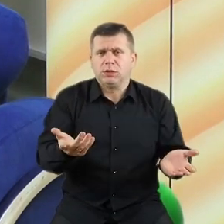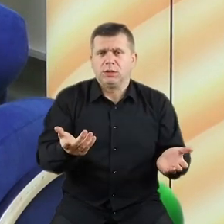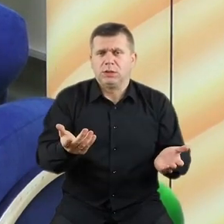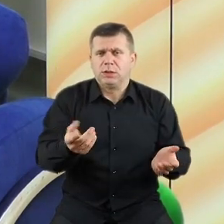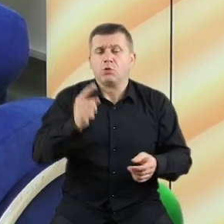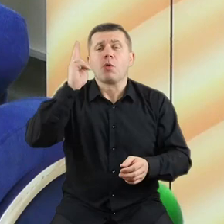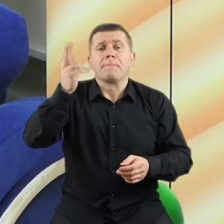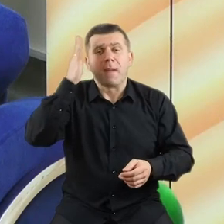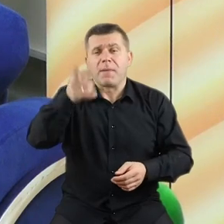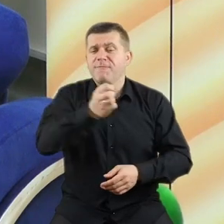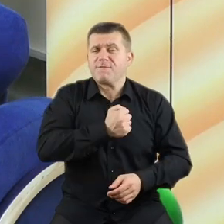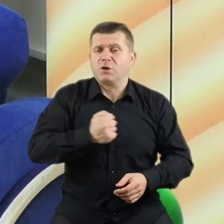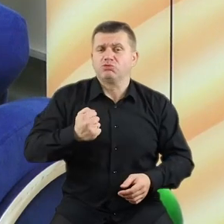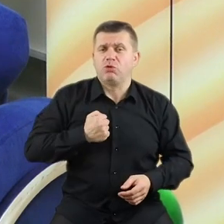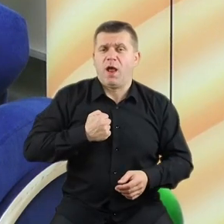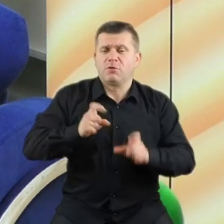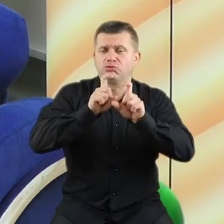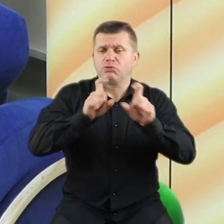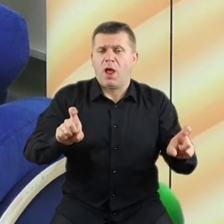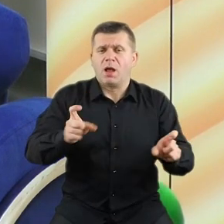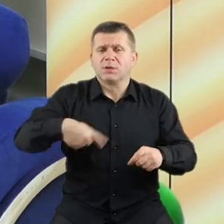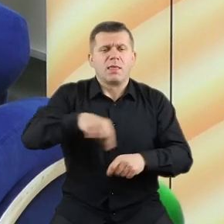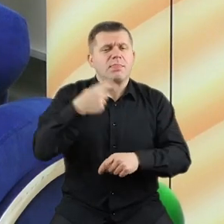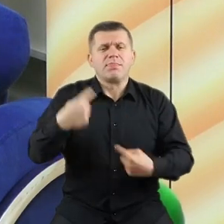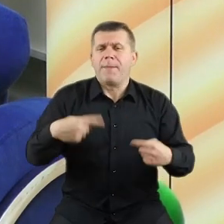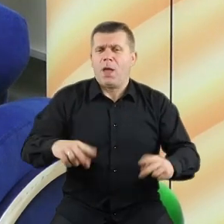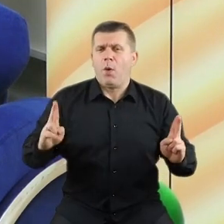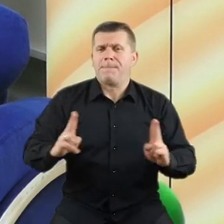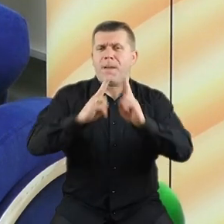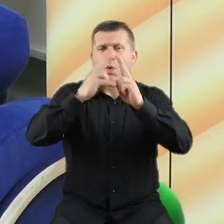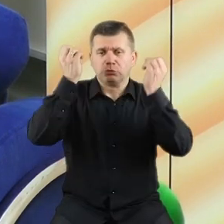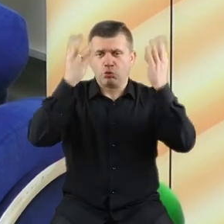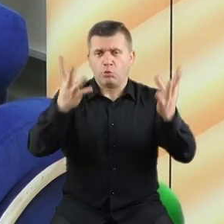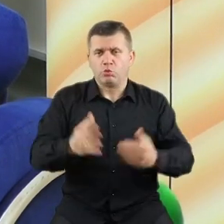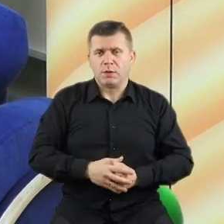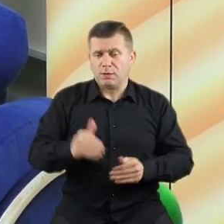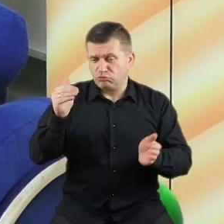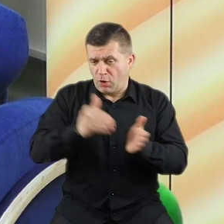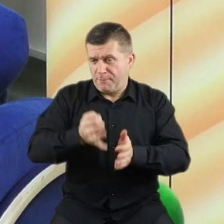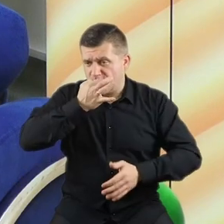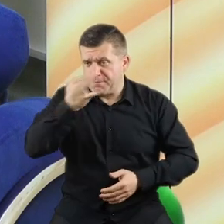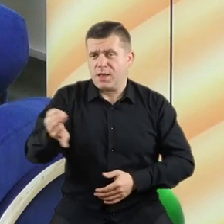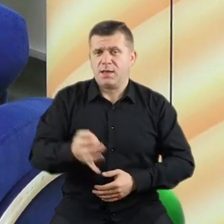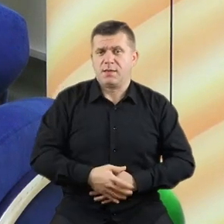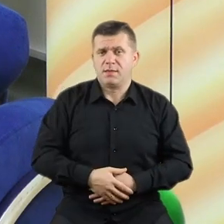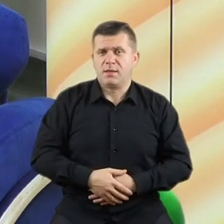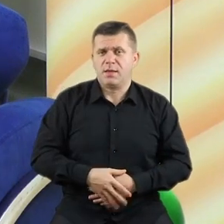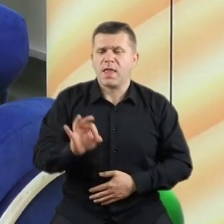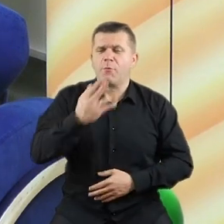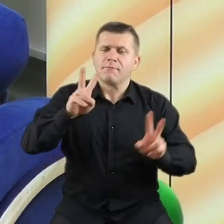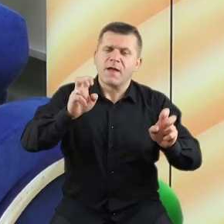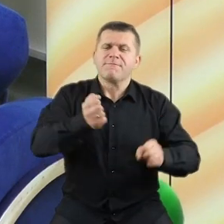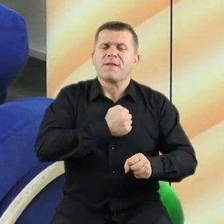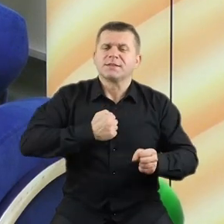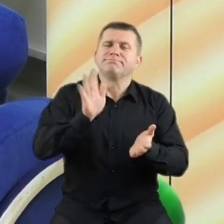przykład pamięta Warszawę z czasów, kiedy jeszcze nie było Pałacu Kultury w tej Warszawie? Pójdźmy, zapytajmy. Oczywiście mówię tutaj o